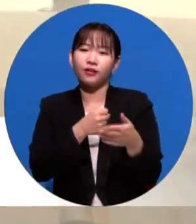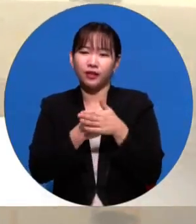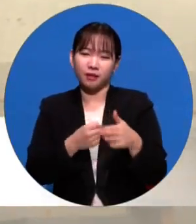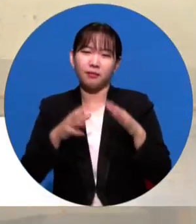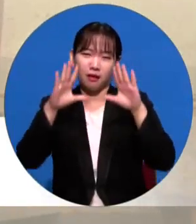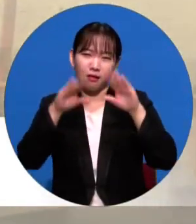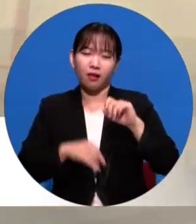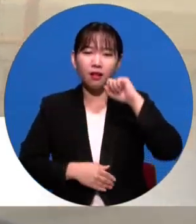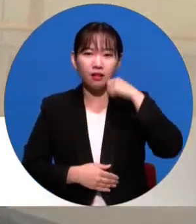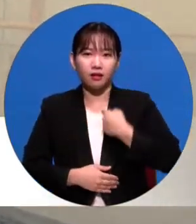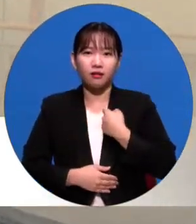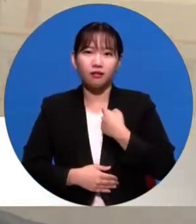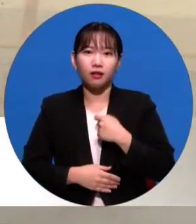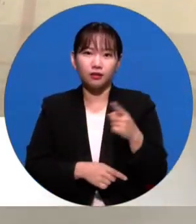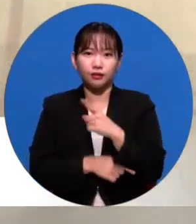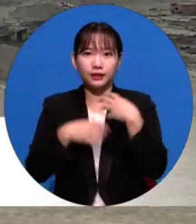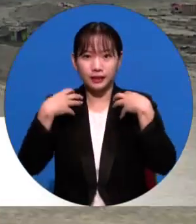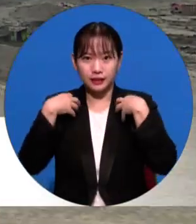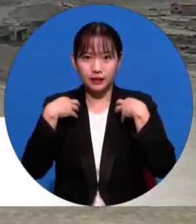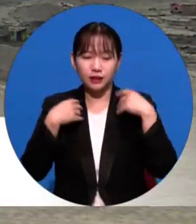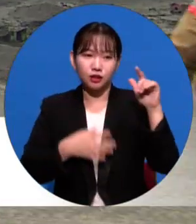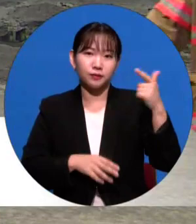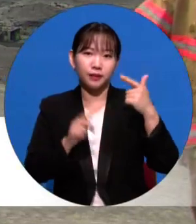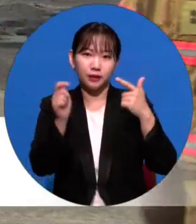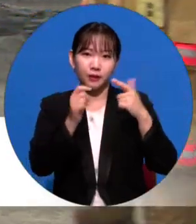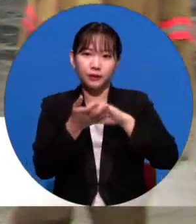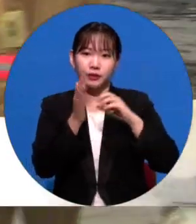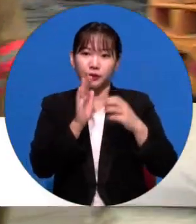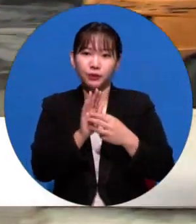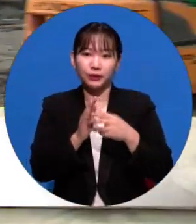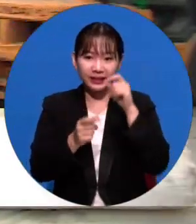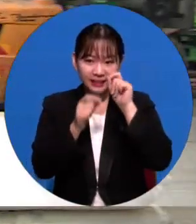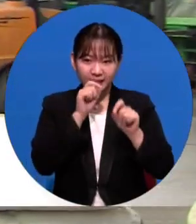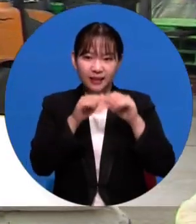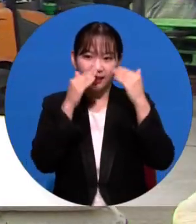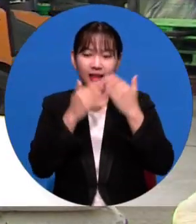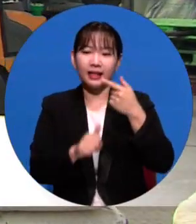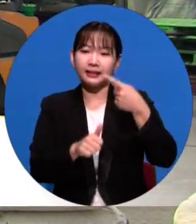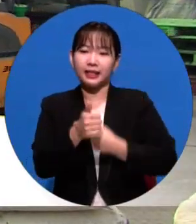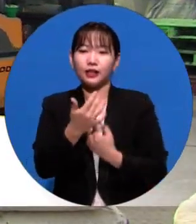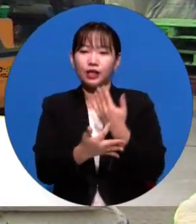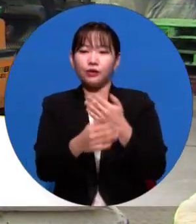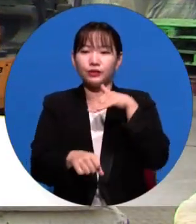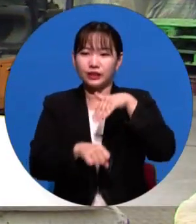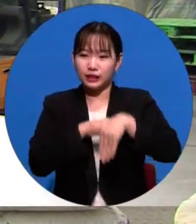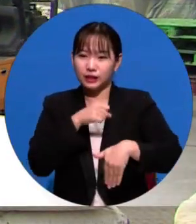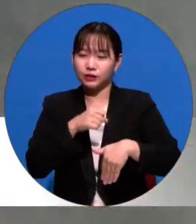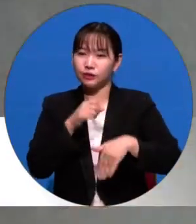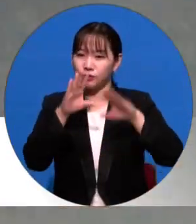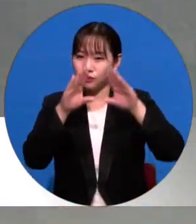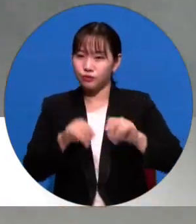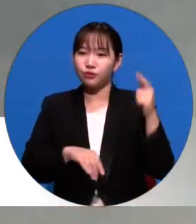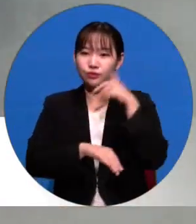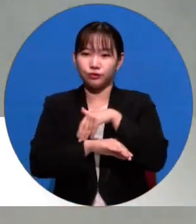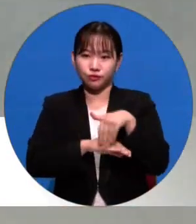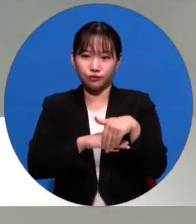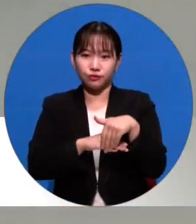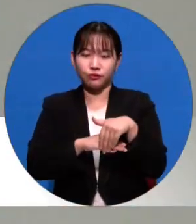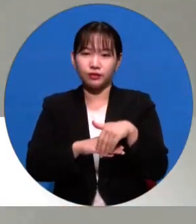있습니다. 소방당국은 600톤가량의 폐기물을 모두 자연 연소시키는 방식으로 진화할 예정인